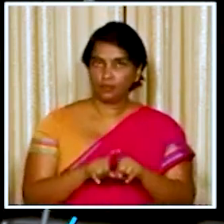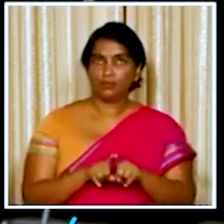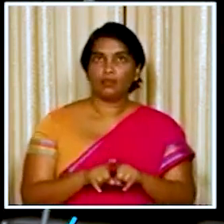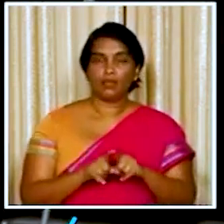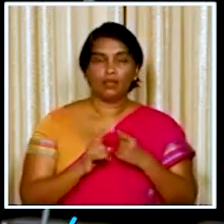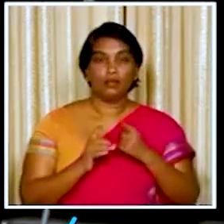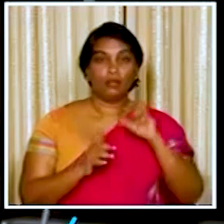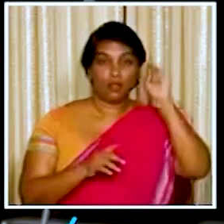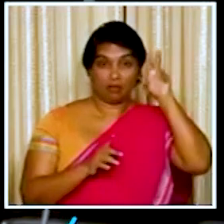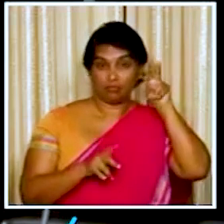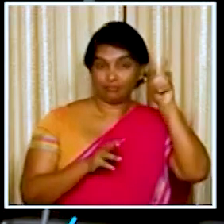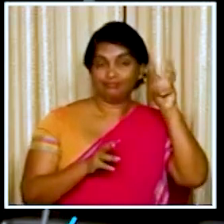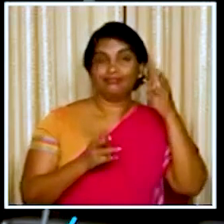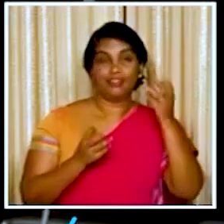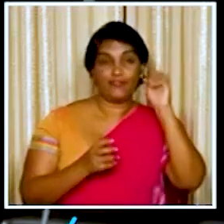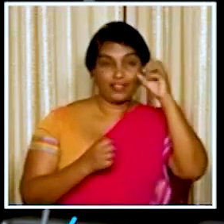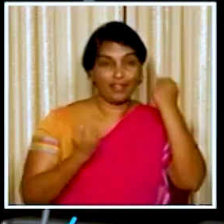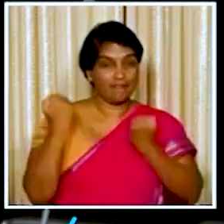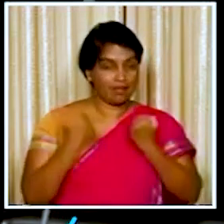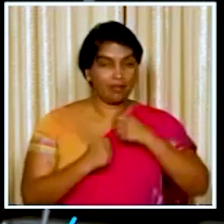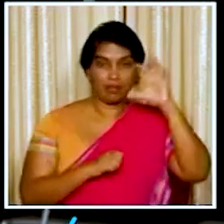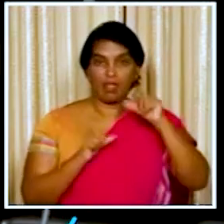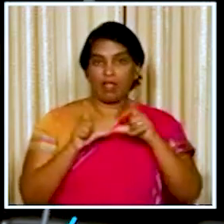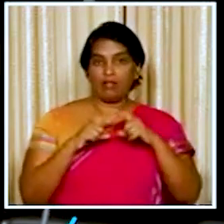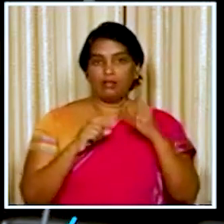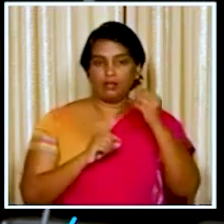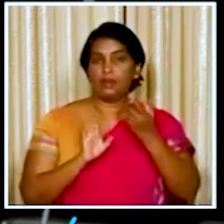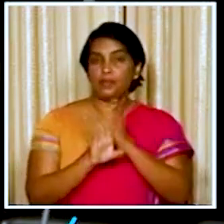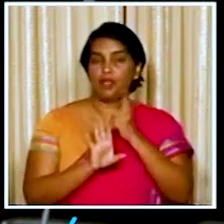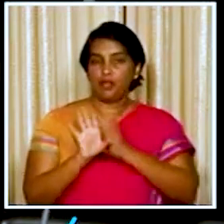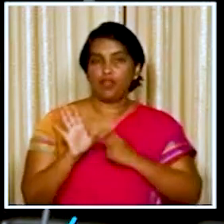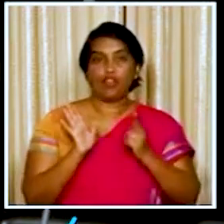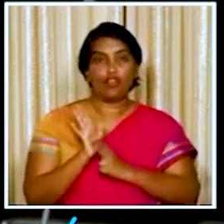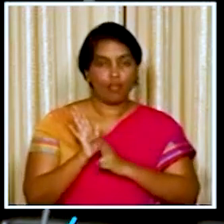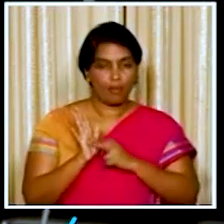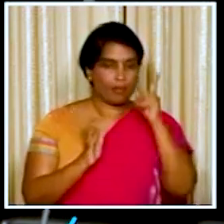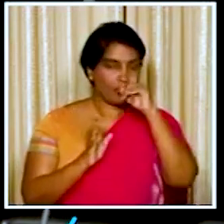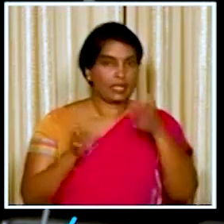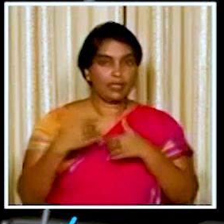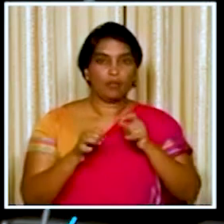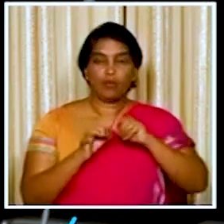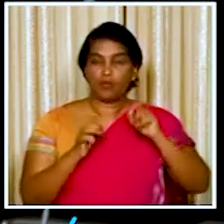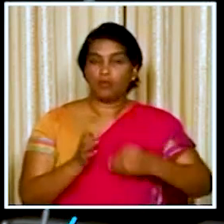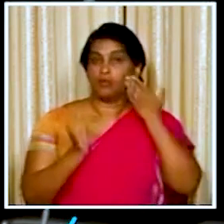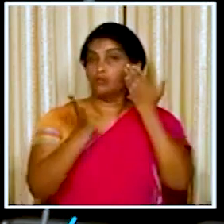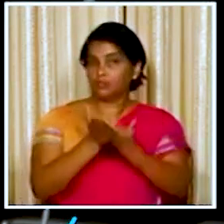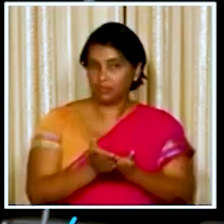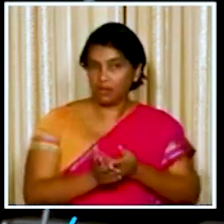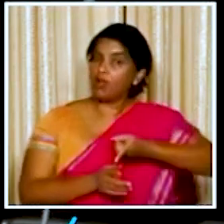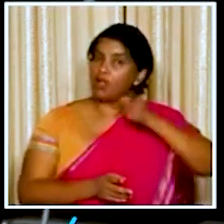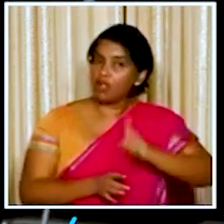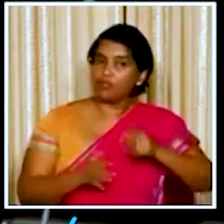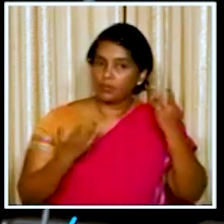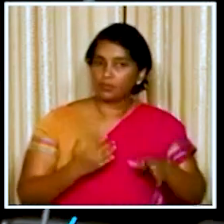විද්‍යුත් වාහන හරහා ලංකාවට ගෙන්නන්න බලපත්‍ර ලබා දීලා ගිය අවුරුද්දේ නොවැම්බර් මාසයේදී කැබිනට් මණ්ඩලයට යෝජනාවක් ඉදිරිපත් කරලා අනුමැතිය